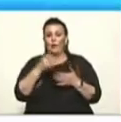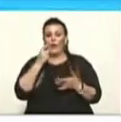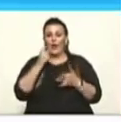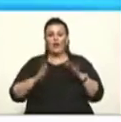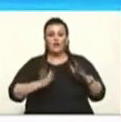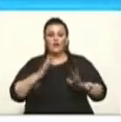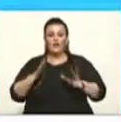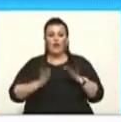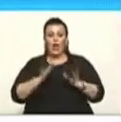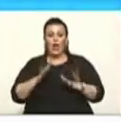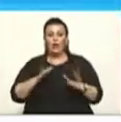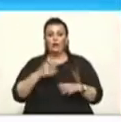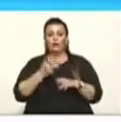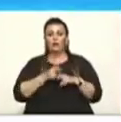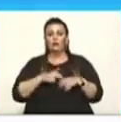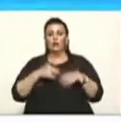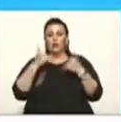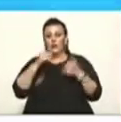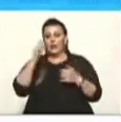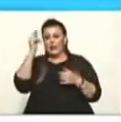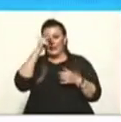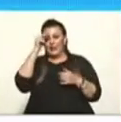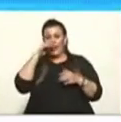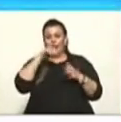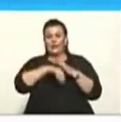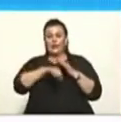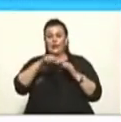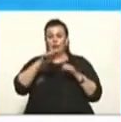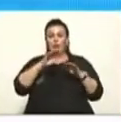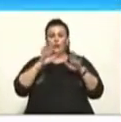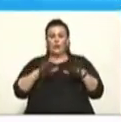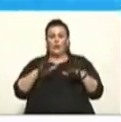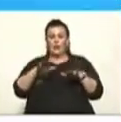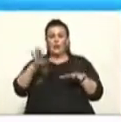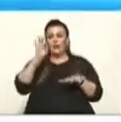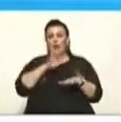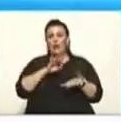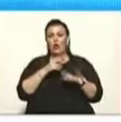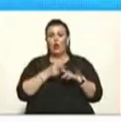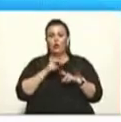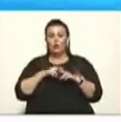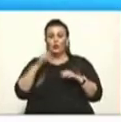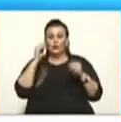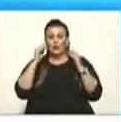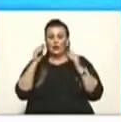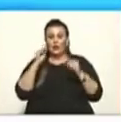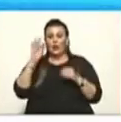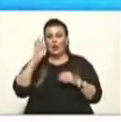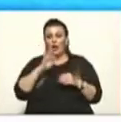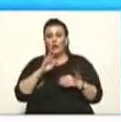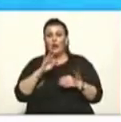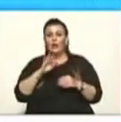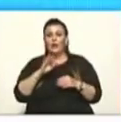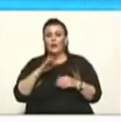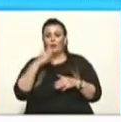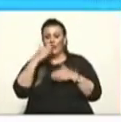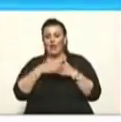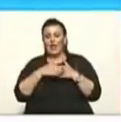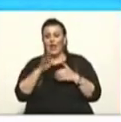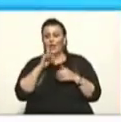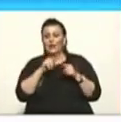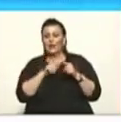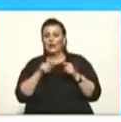və təşəbbüskar təhsil ocaqlarımızdandır. Bunu nəzərə alaraq yaxın